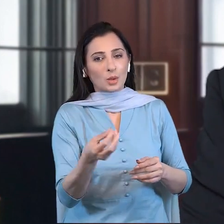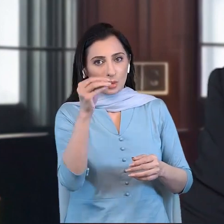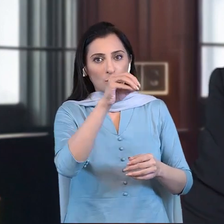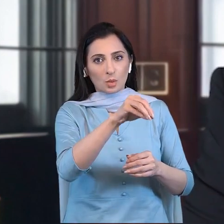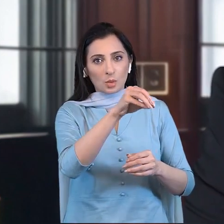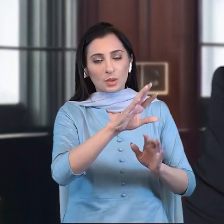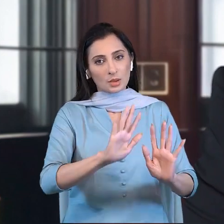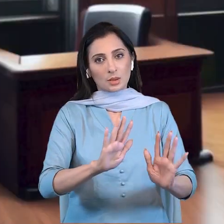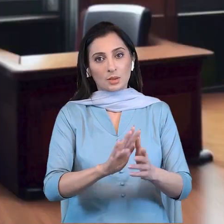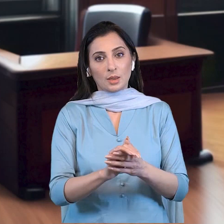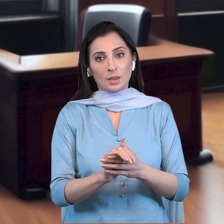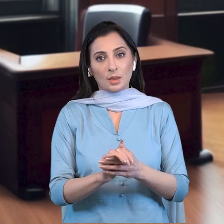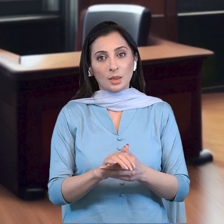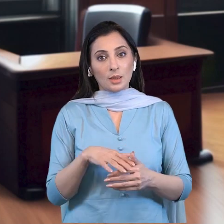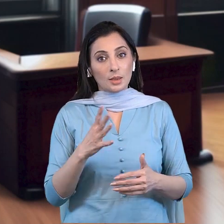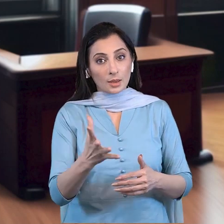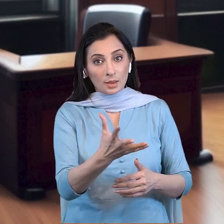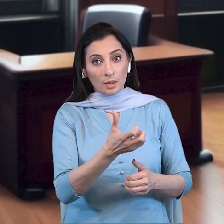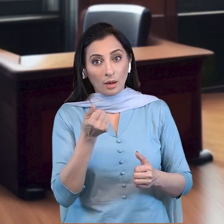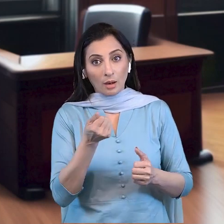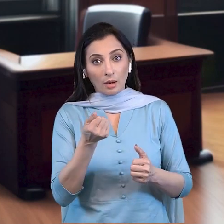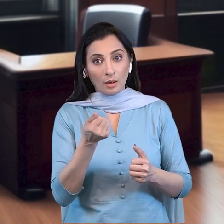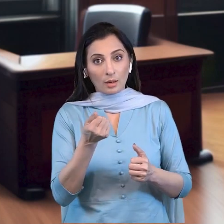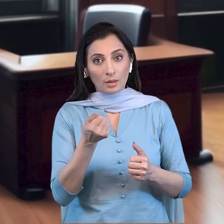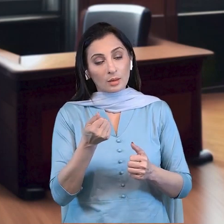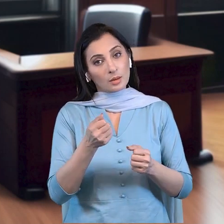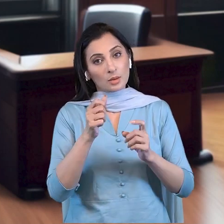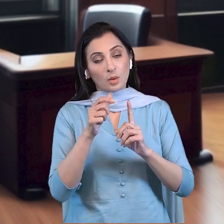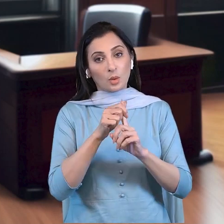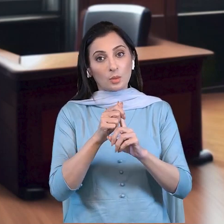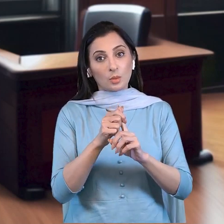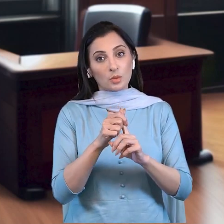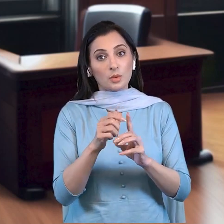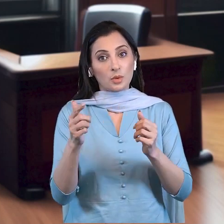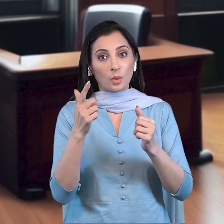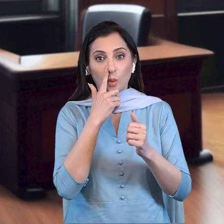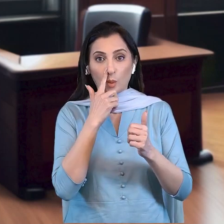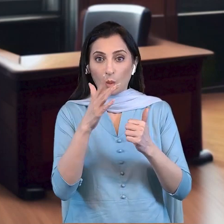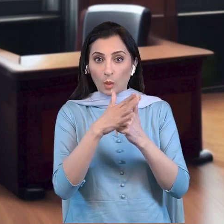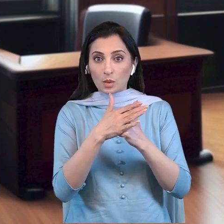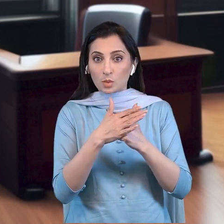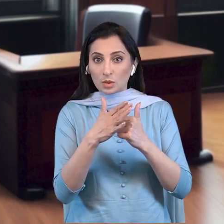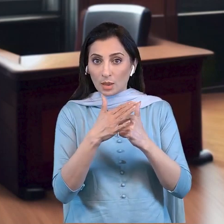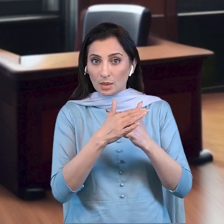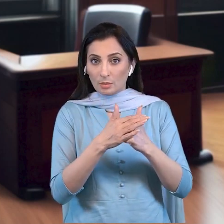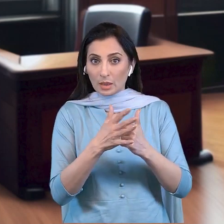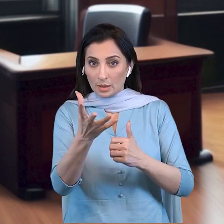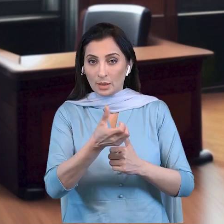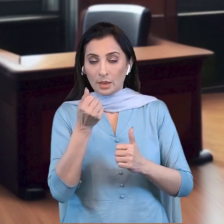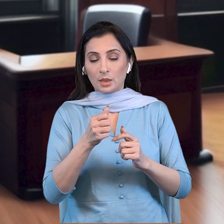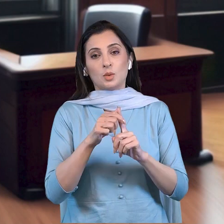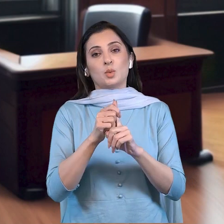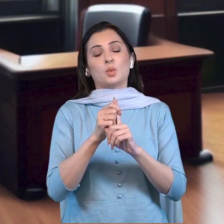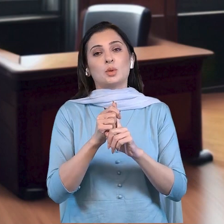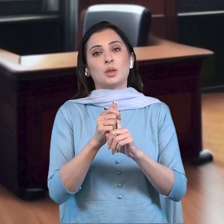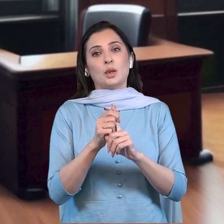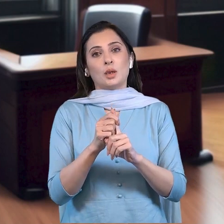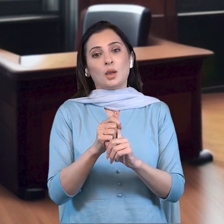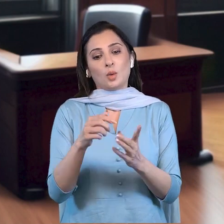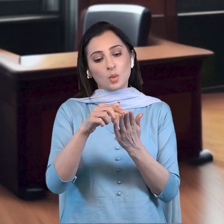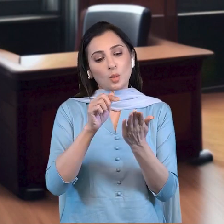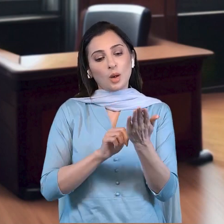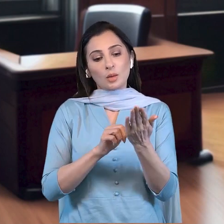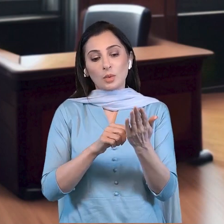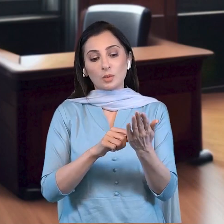چاہیے۔ حق مہر کے علاوہ نکاح نامے میں کوئی بھی جو لڑکی کو چیز دی جائے گی وہ ایز